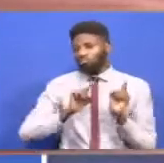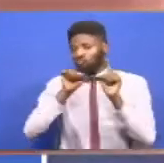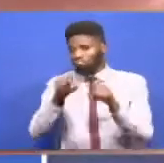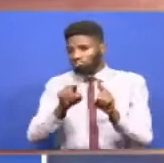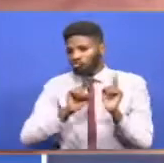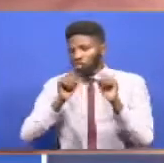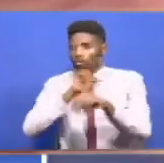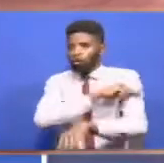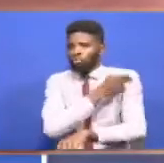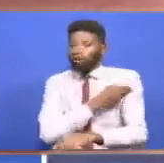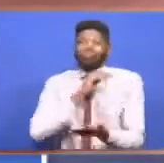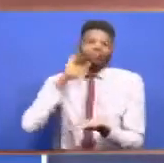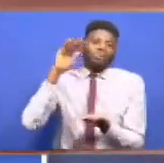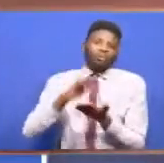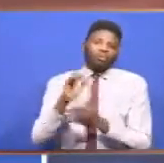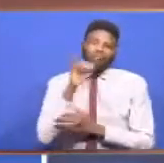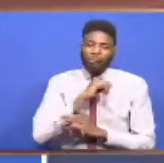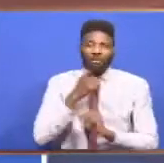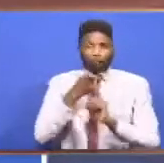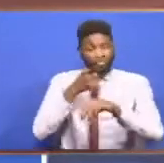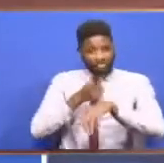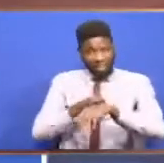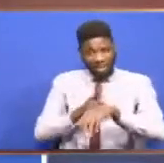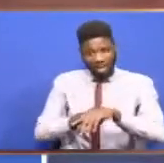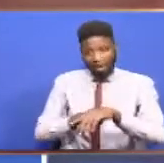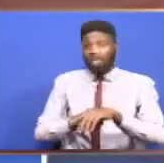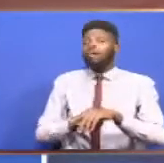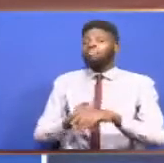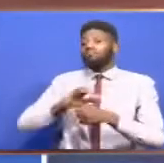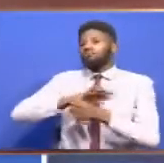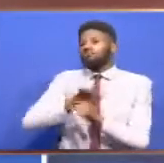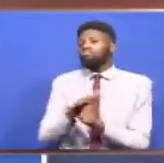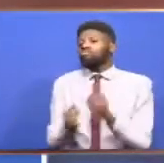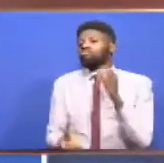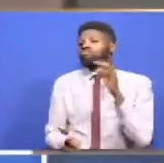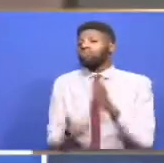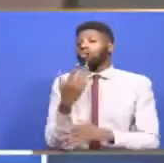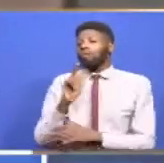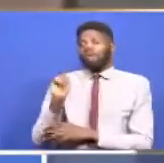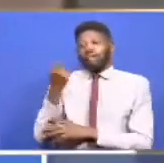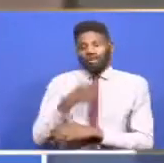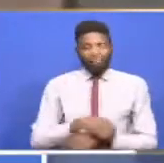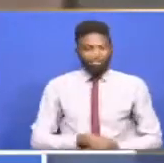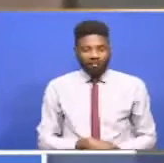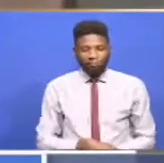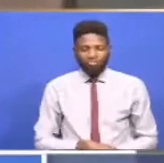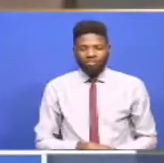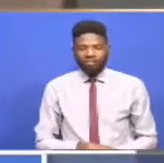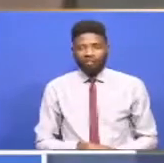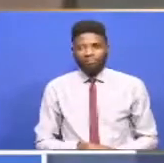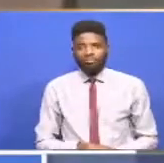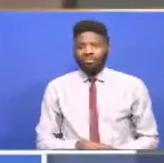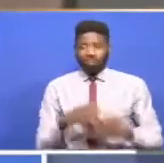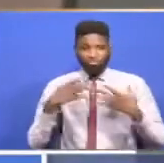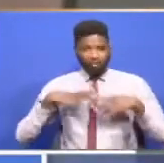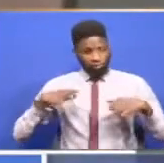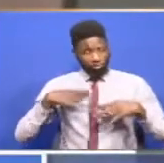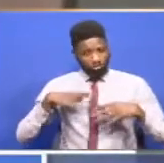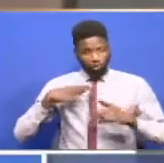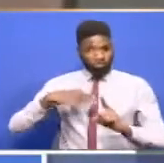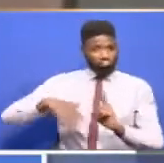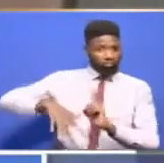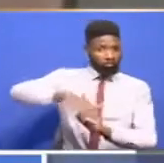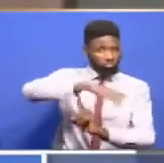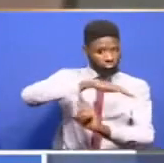afya tangu kutangazwa kisa cha kwanza cha COVID-19 nchini. Those who come from around or within the